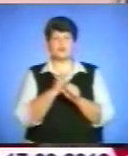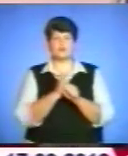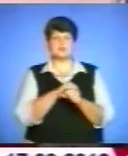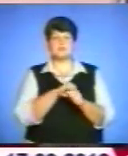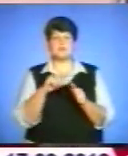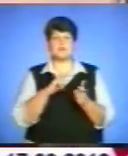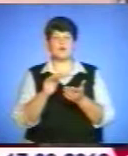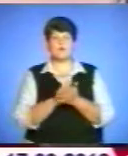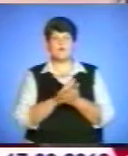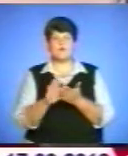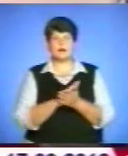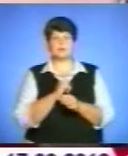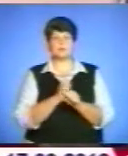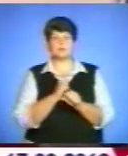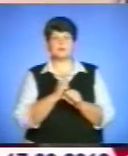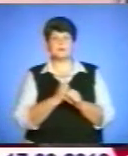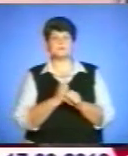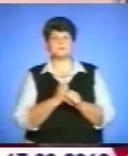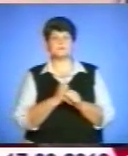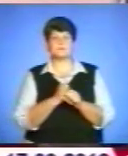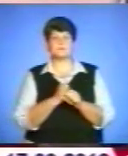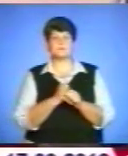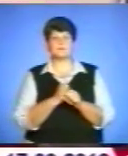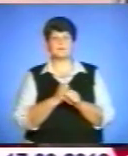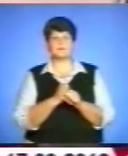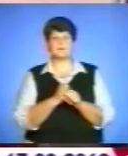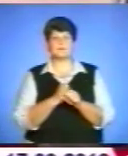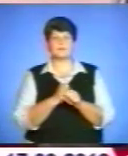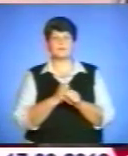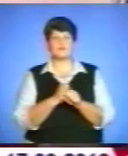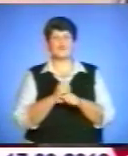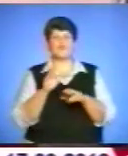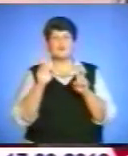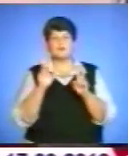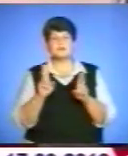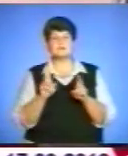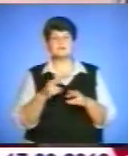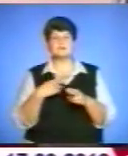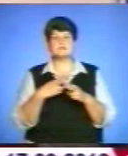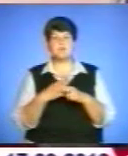режим проведення цих робіт з промивання резервуарів, в принципі, запобігає